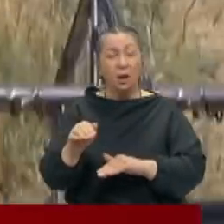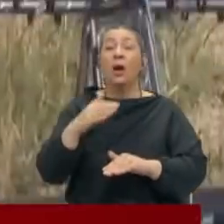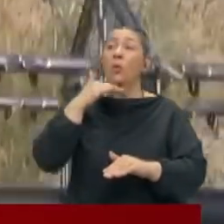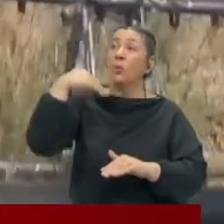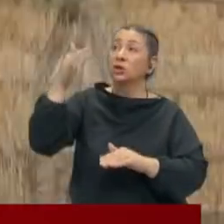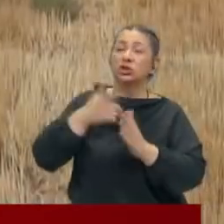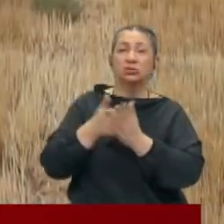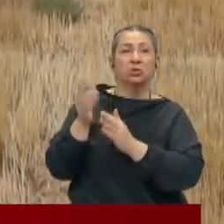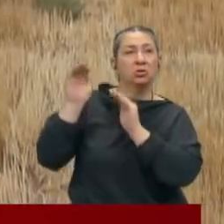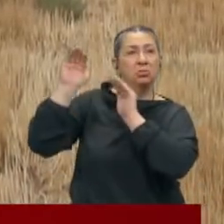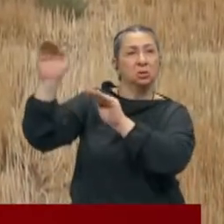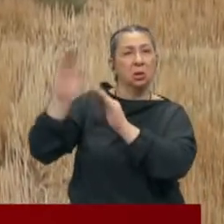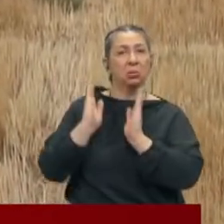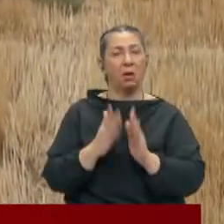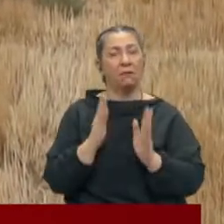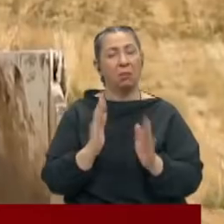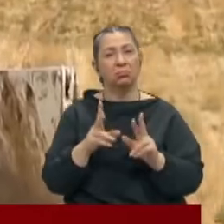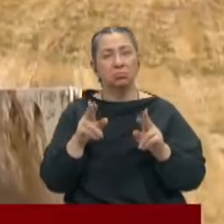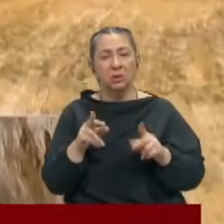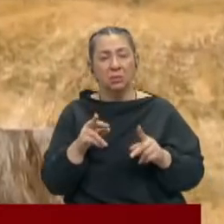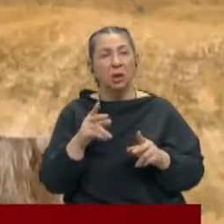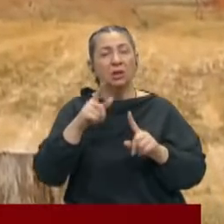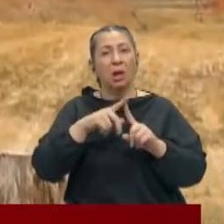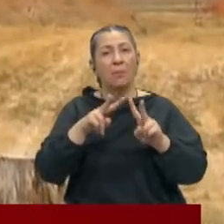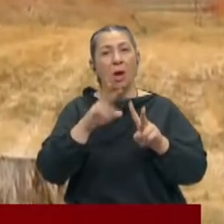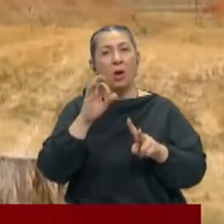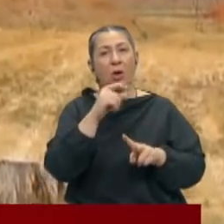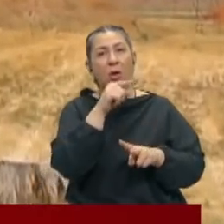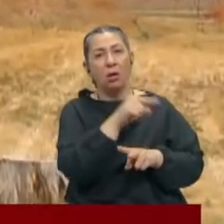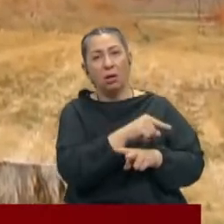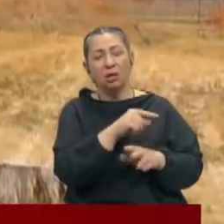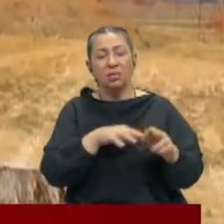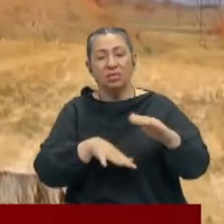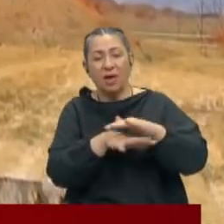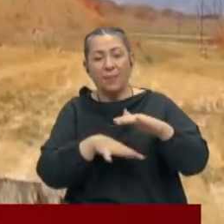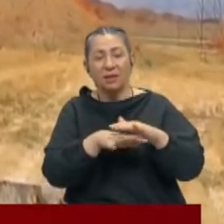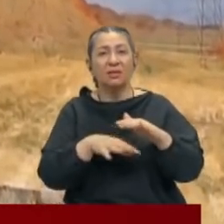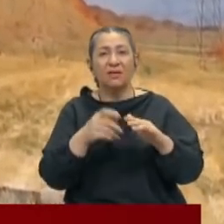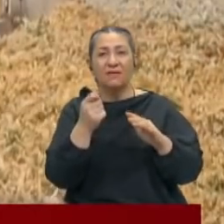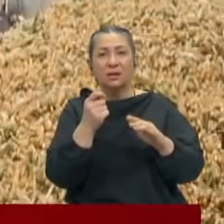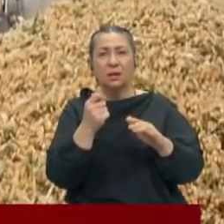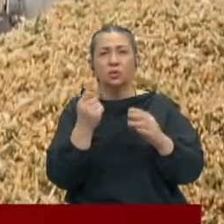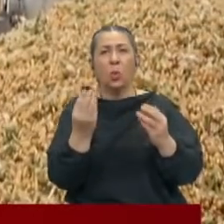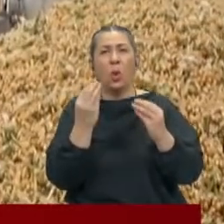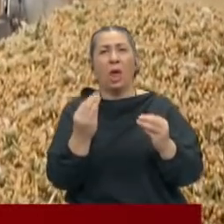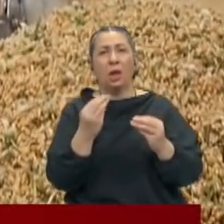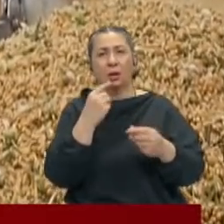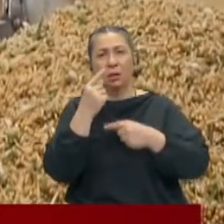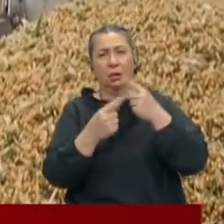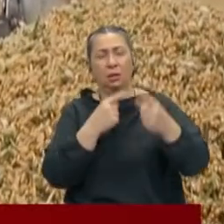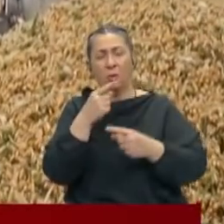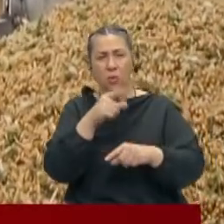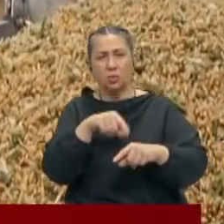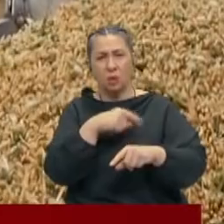yurt dışındaki çiftçiye vermeye devam edildiği gibi Toprak Mahsulleri Ofisi'nin taban fiyatının çok iyisi yönündeki